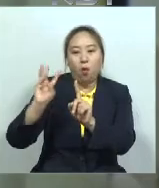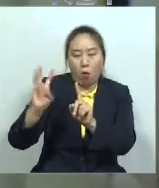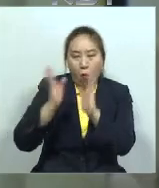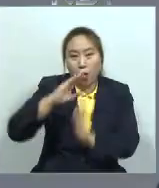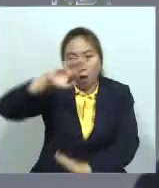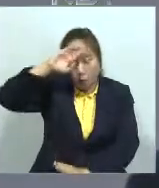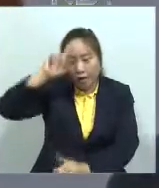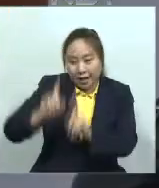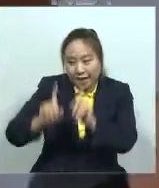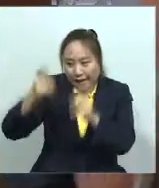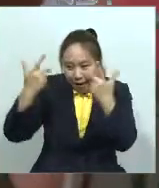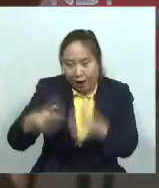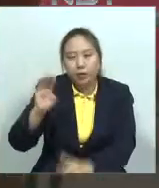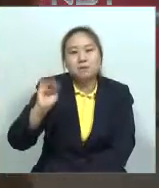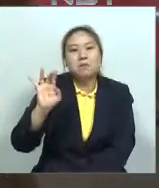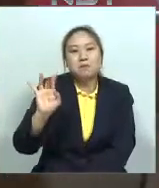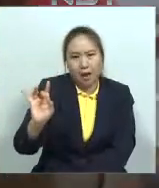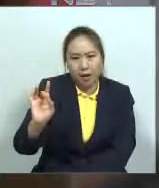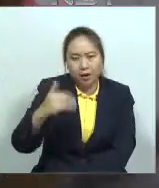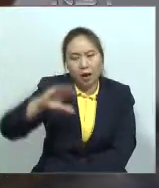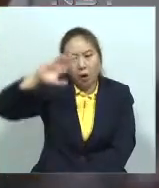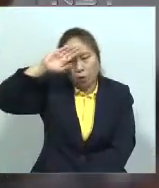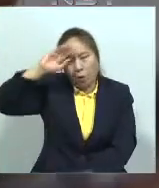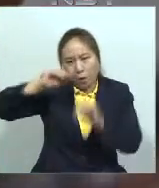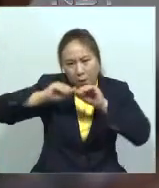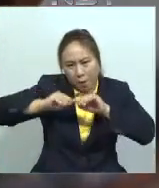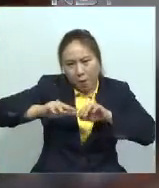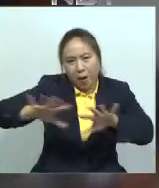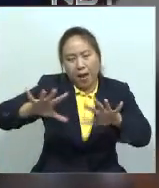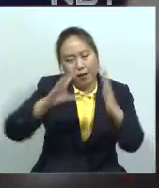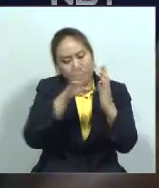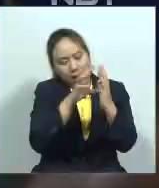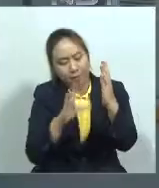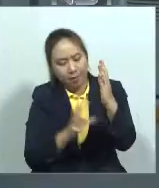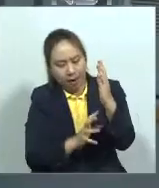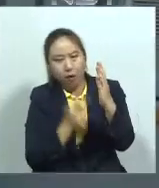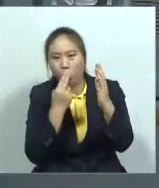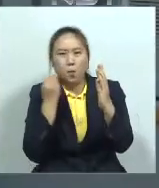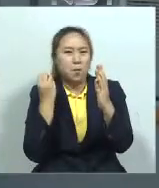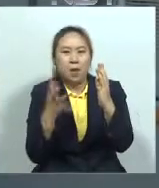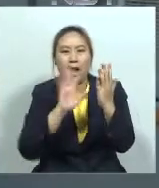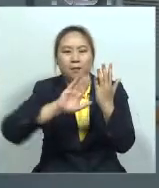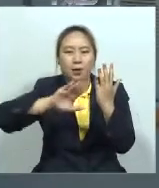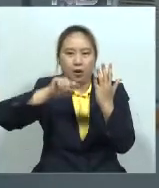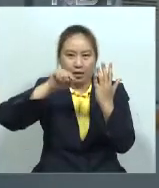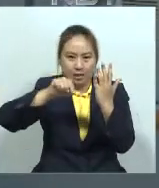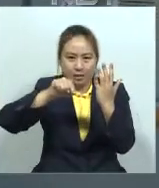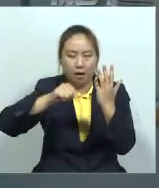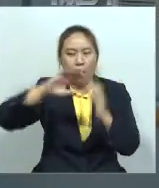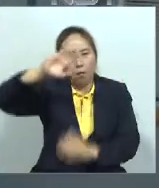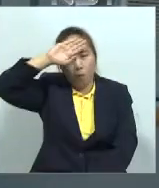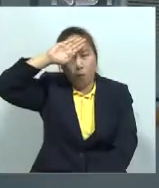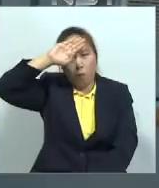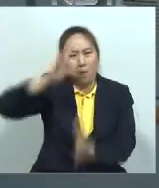เสียชีวิตแล้ว48รายการกระจายการเกิดโรคไข้เลือดออกรายภาคพบว่าภาคตะวันออกเฉียงเหนือมีอัตราป่ว